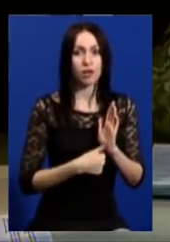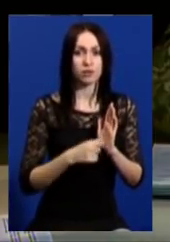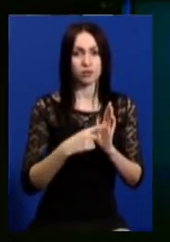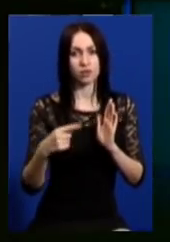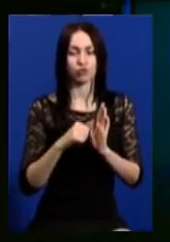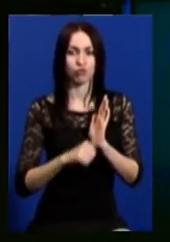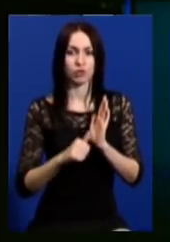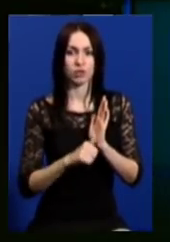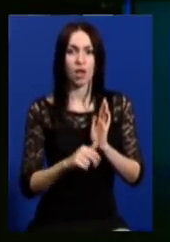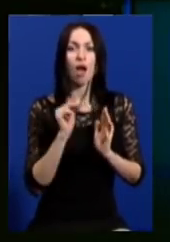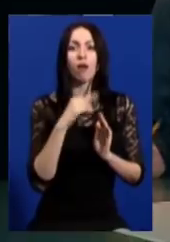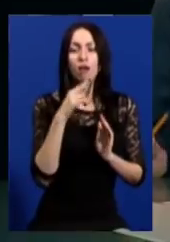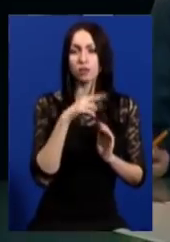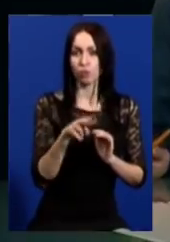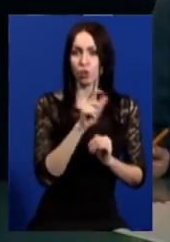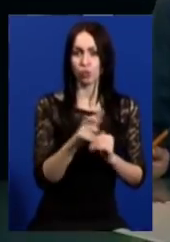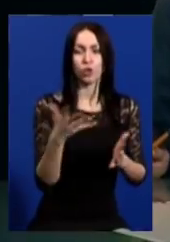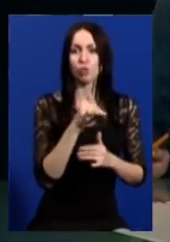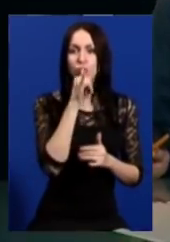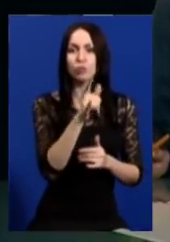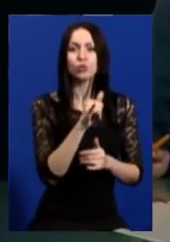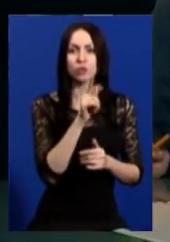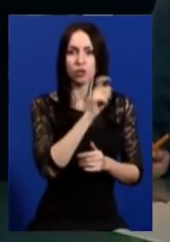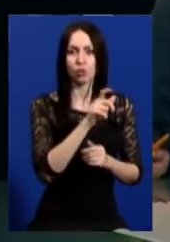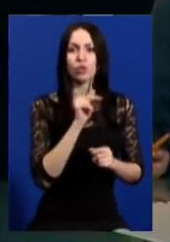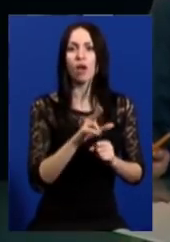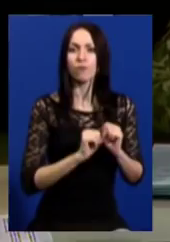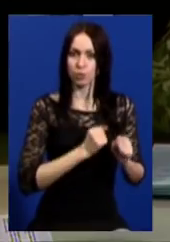1660. Як реагують люди, яких не пустили в Україну?